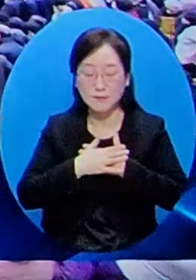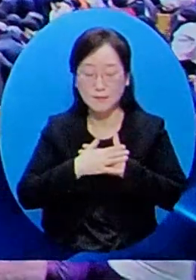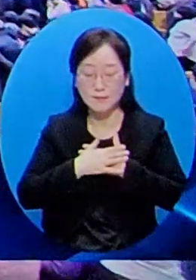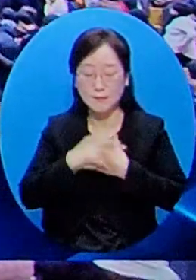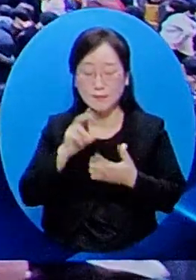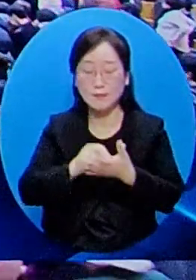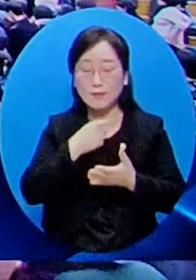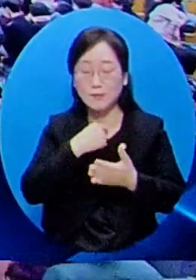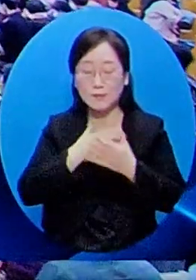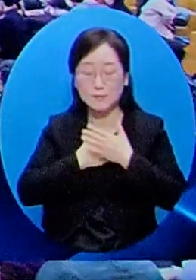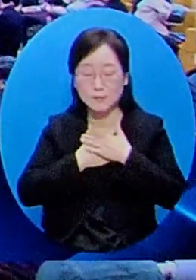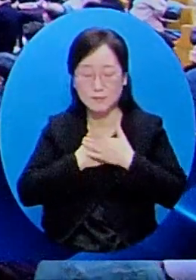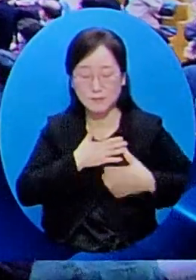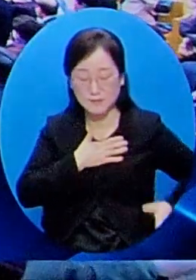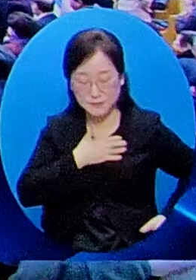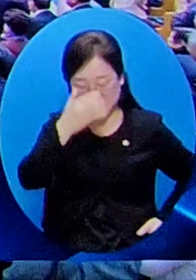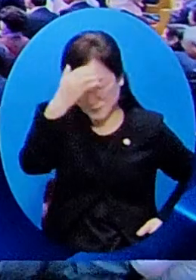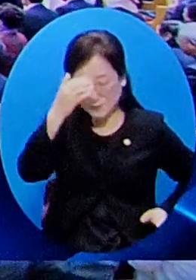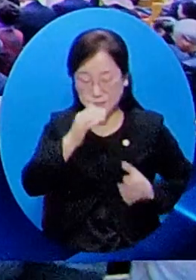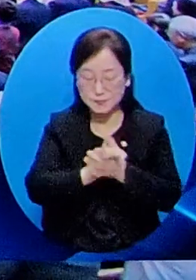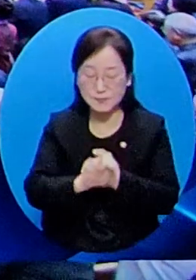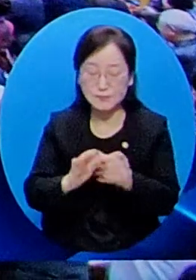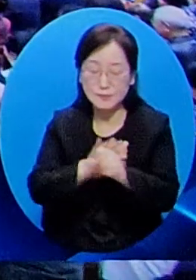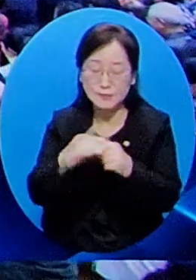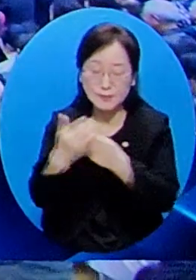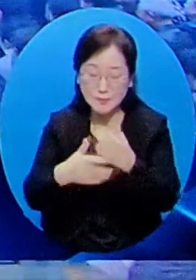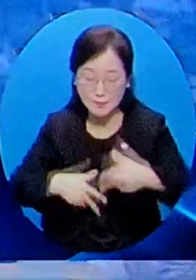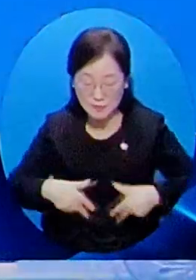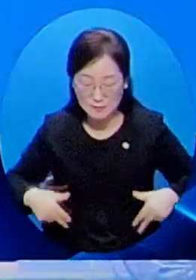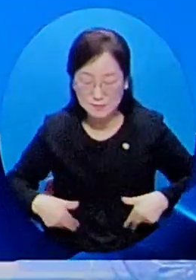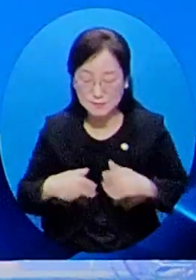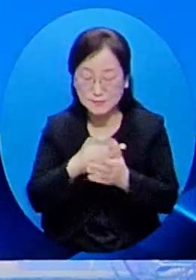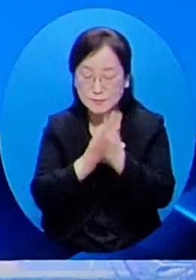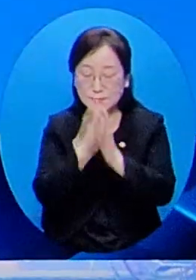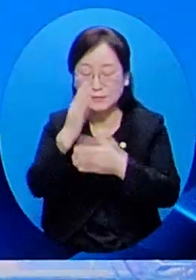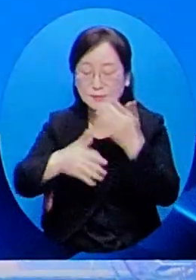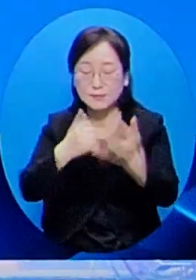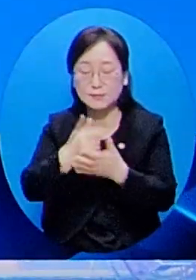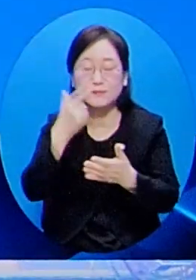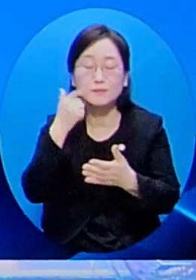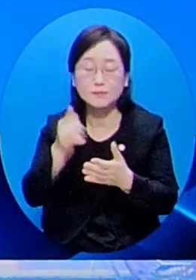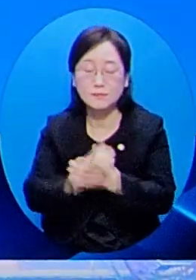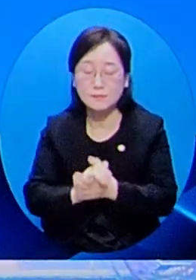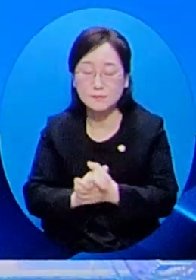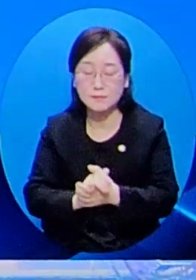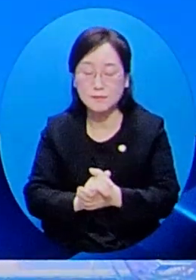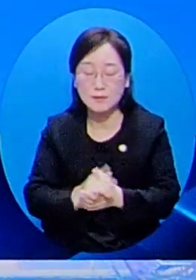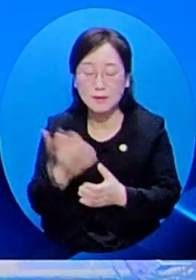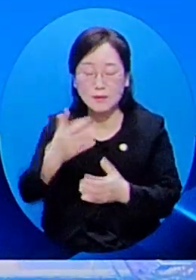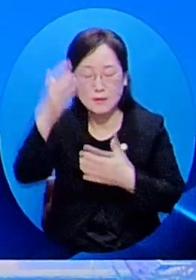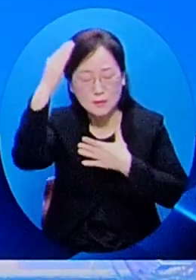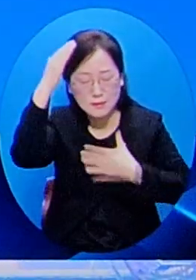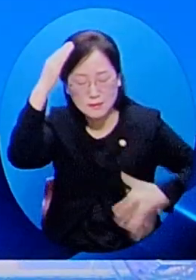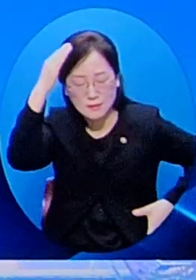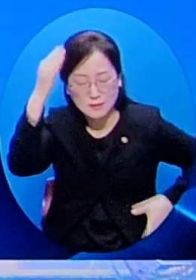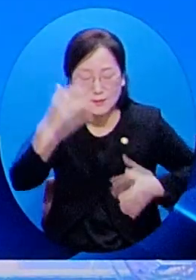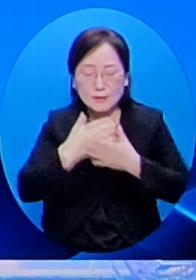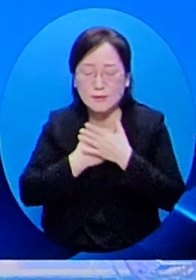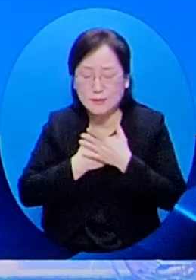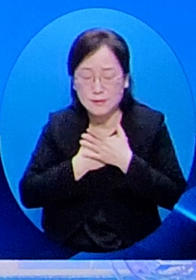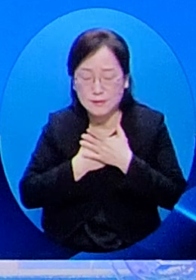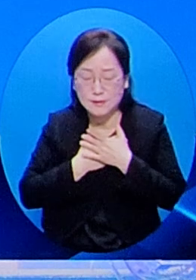문자 손을 갖고 싶으면 가슴에 손을 놓고 기도합니다. 사랑과 은혜와 자비가 무한하신 하나님 아버지, 우리가 아픈 자리에 손을 놓고 가슴에 손을 놓고